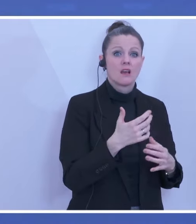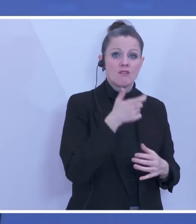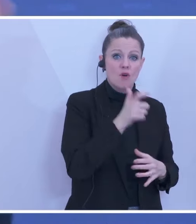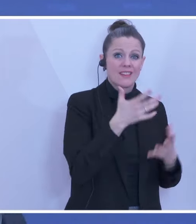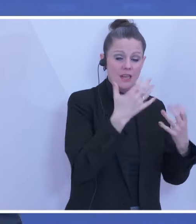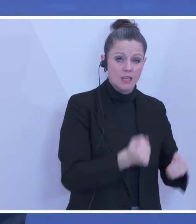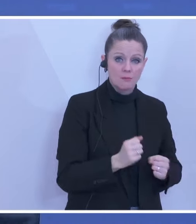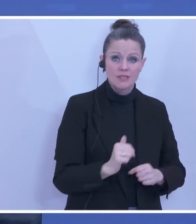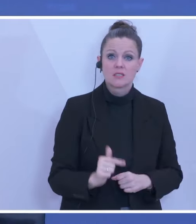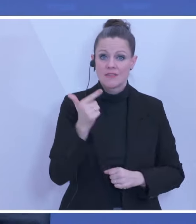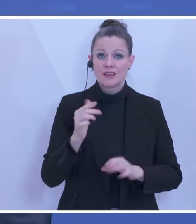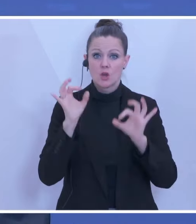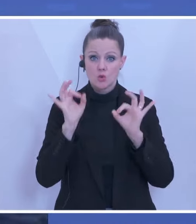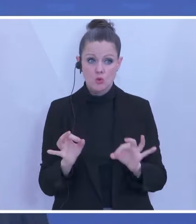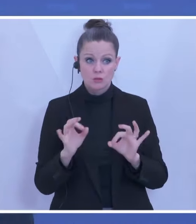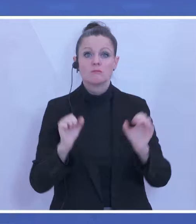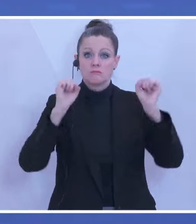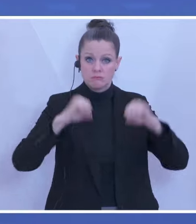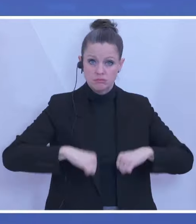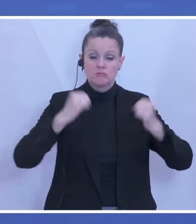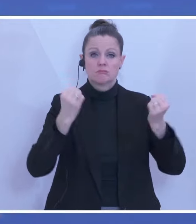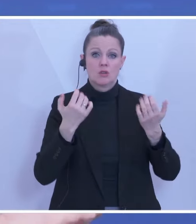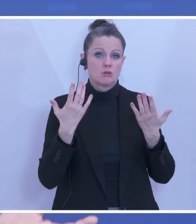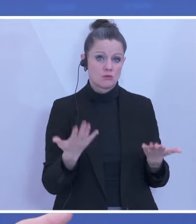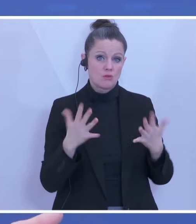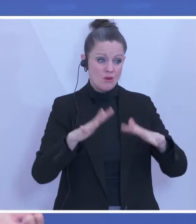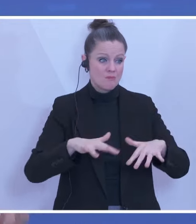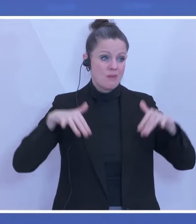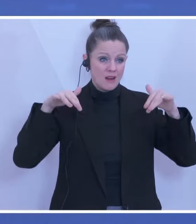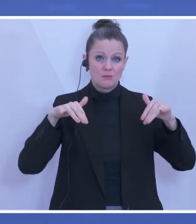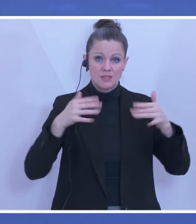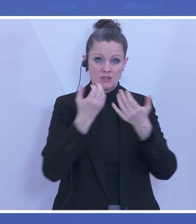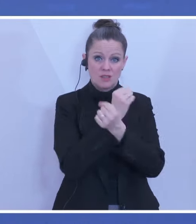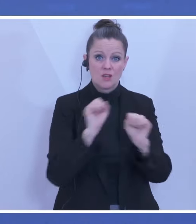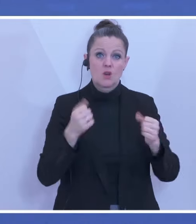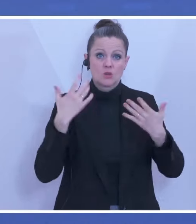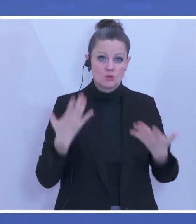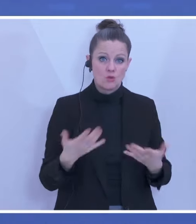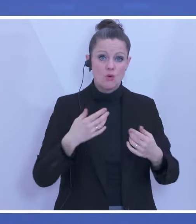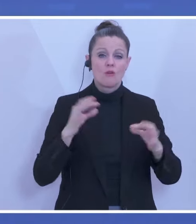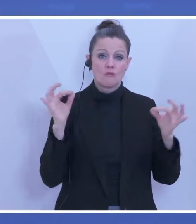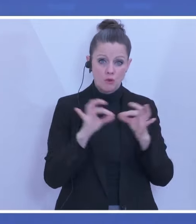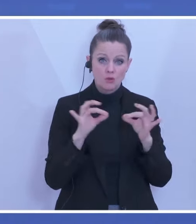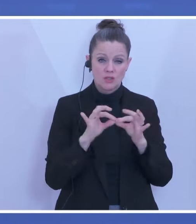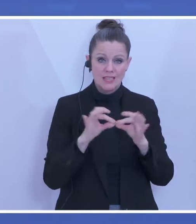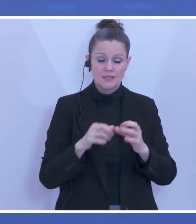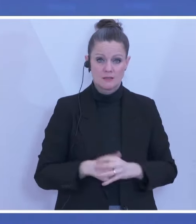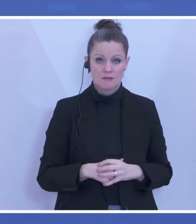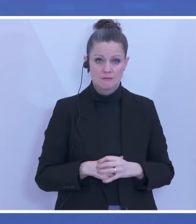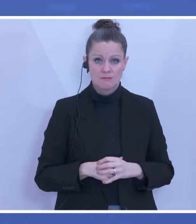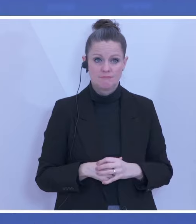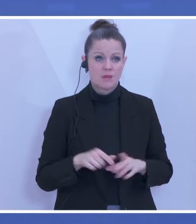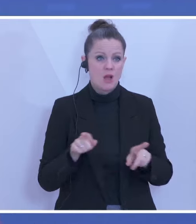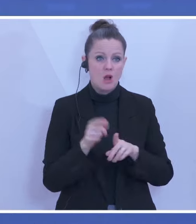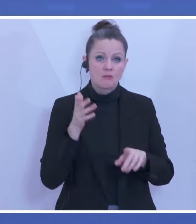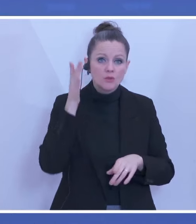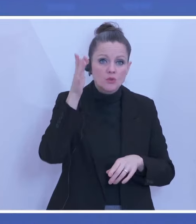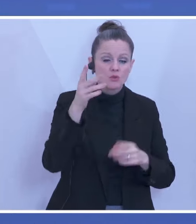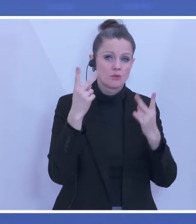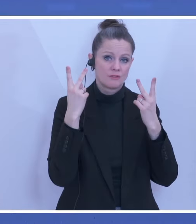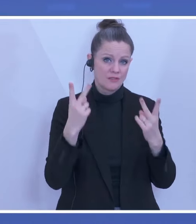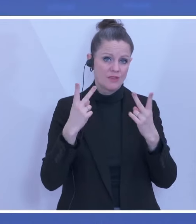passen müssen. So funktioniert eben apropos Parlament, parlamentarische Demokratie. Es geht immer, das ist ja für die Zukunft relevant,